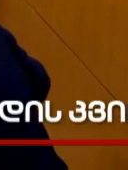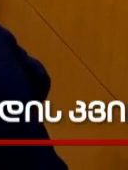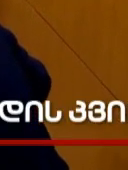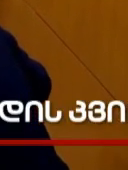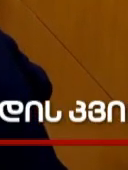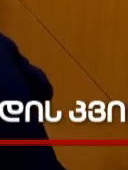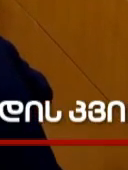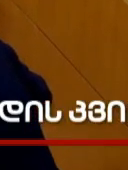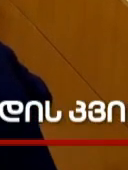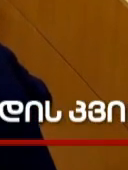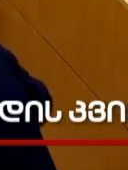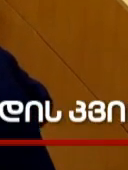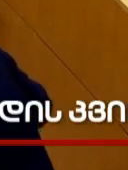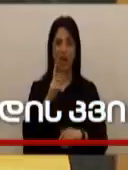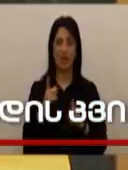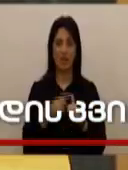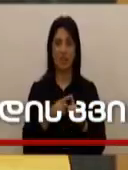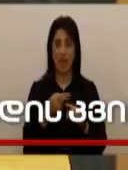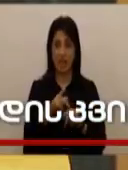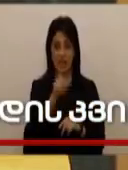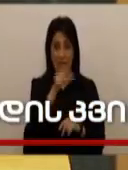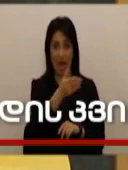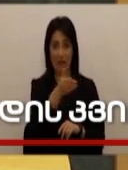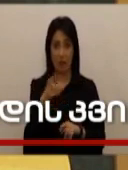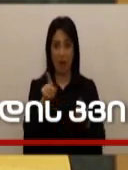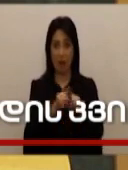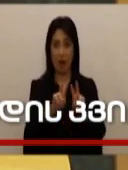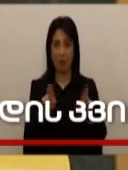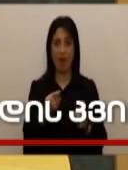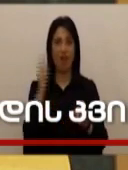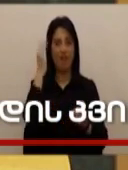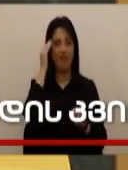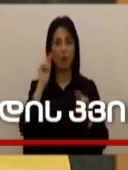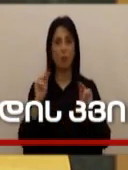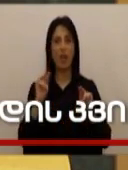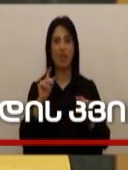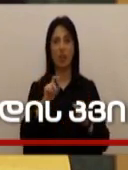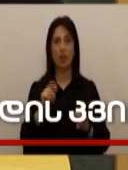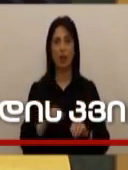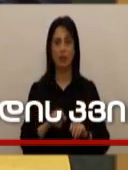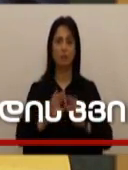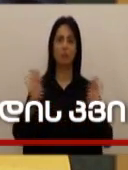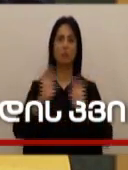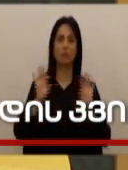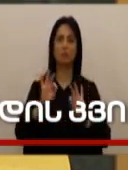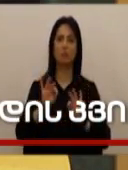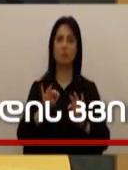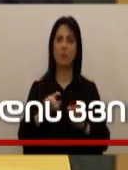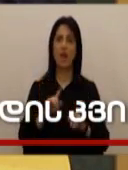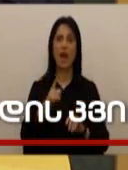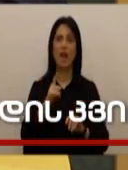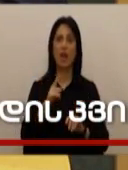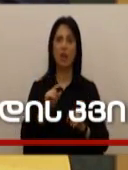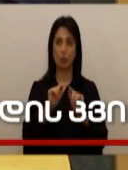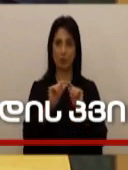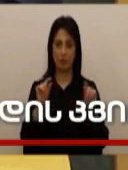არის რაღაც რეალური პრობლემები. Აი ეს ადამიანები, ამისნაირი ვითომ პატრიოტები, არცელებენ განცხადებს რატომ? Აი ჰედლაინი